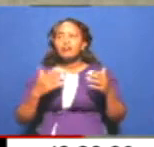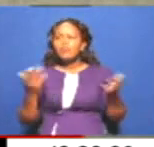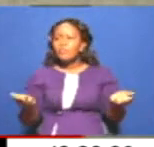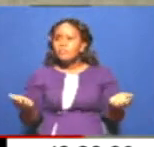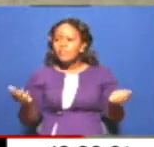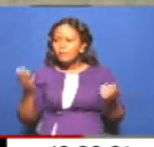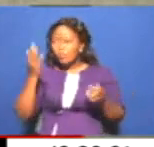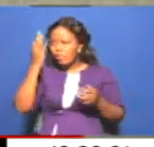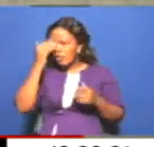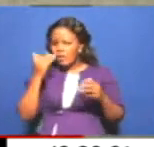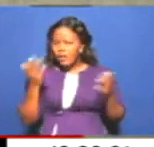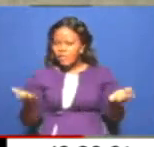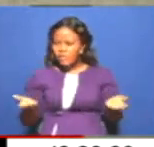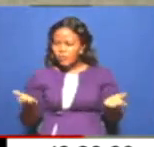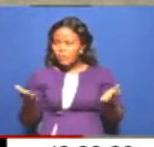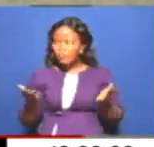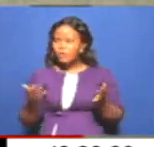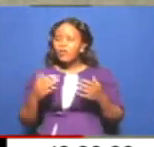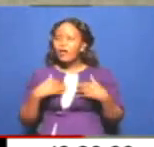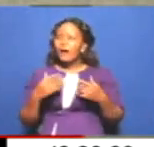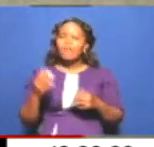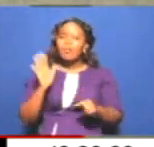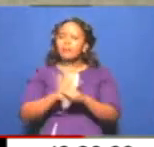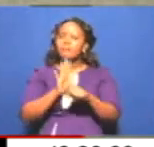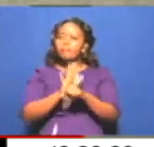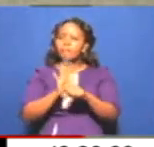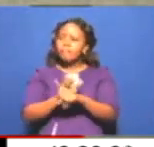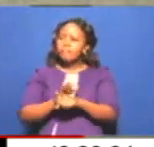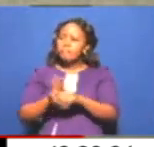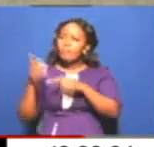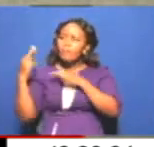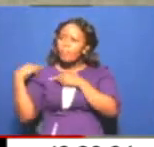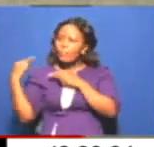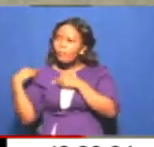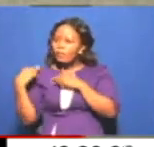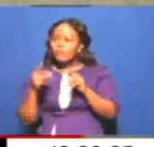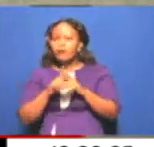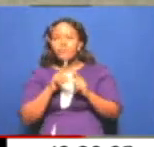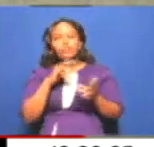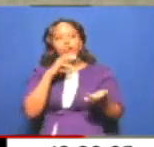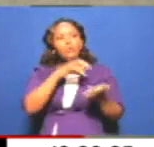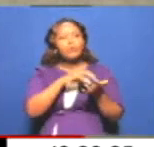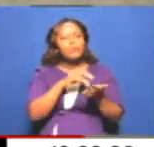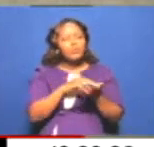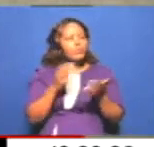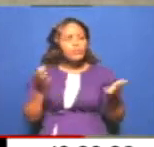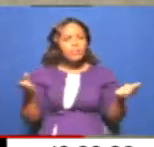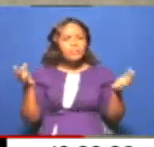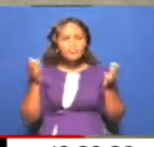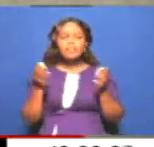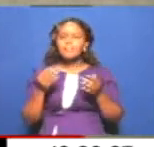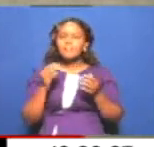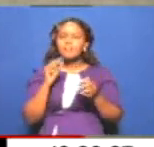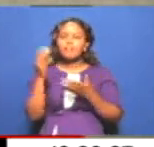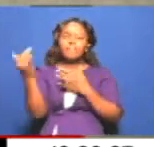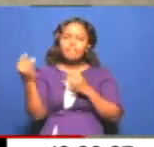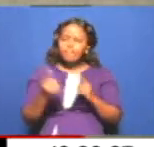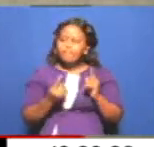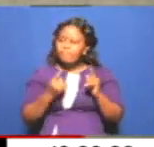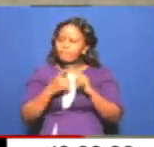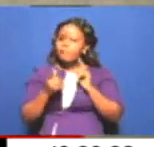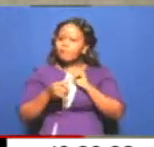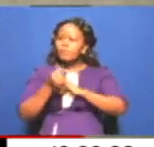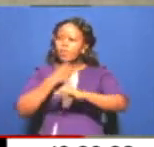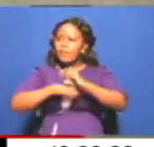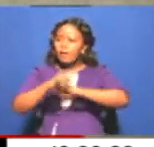wamekuwa na jukumu mingi sana ambazo kesi ambazo zimekuja kwa ofisi yao, lakini hatujaona kitu ikitendeka. Tulikuwa na kesi